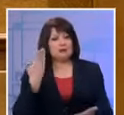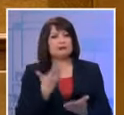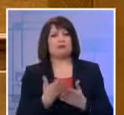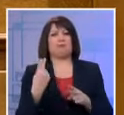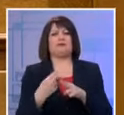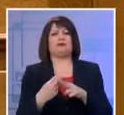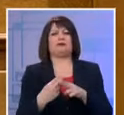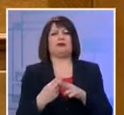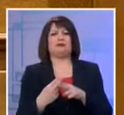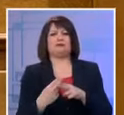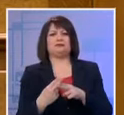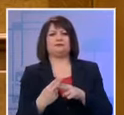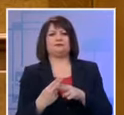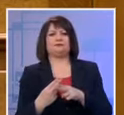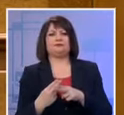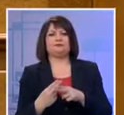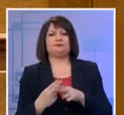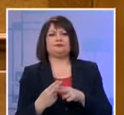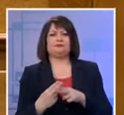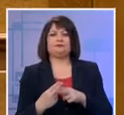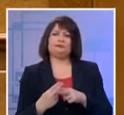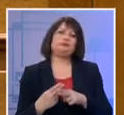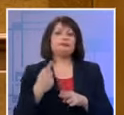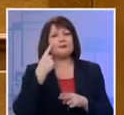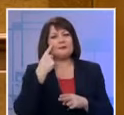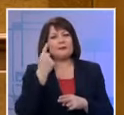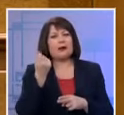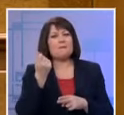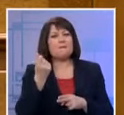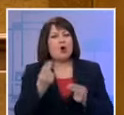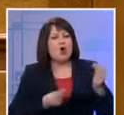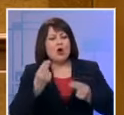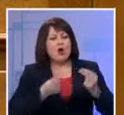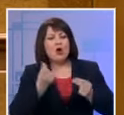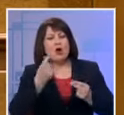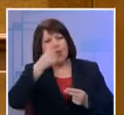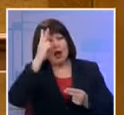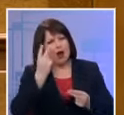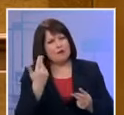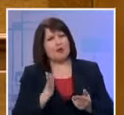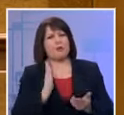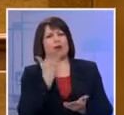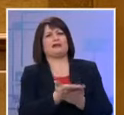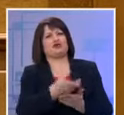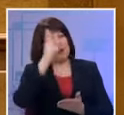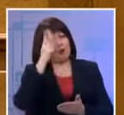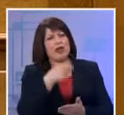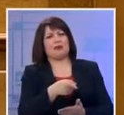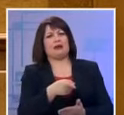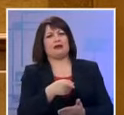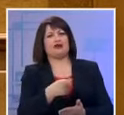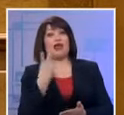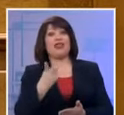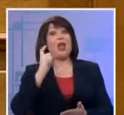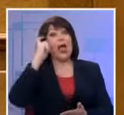επισήμως και να βρούμε την αποτίμηση του ποσού που μπορεί να απαιτήσει η χώρα μας με 2